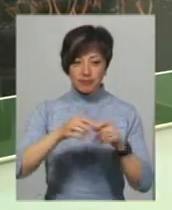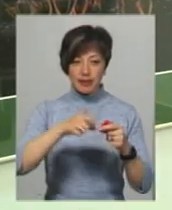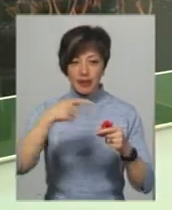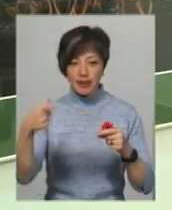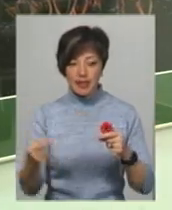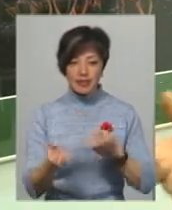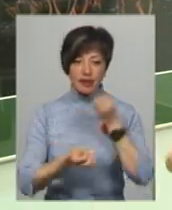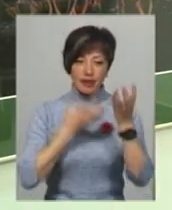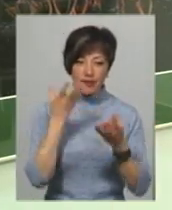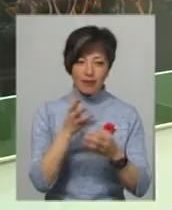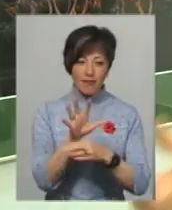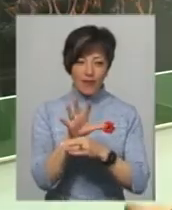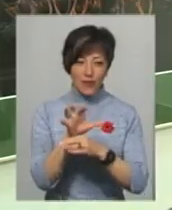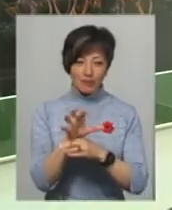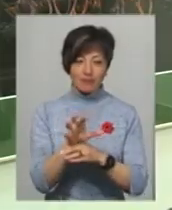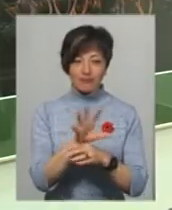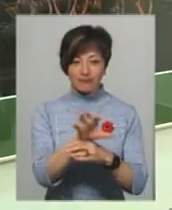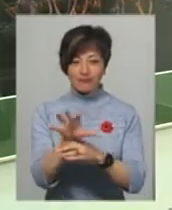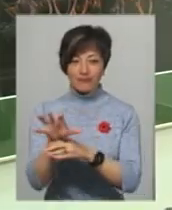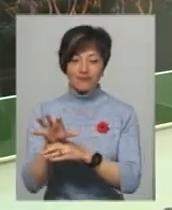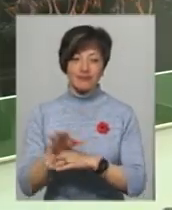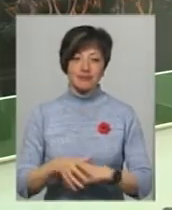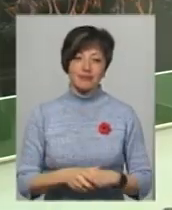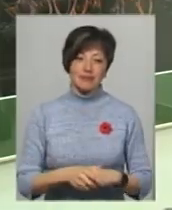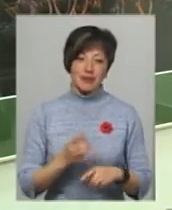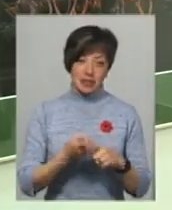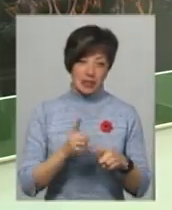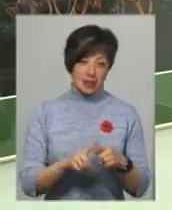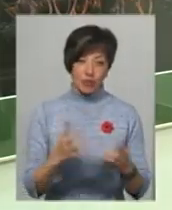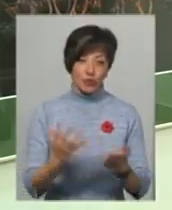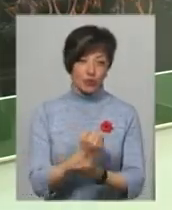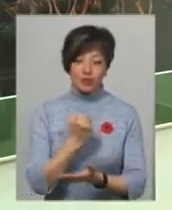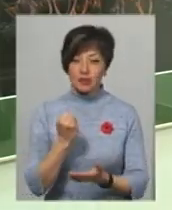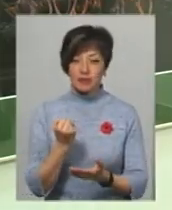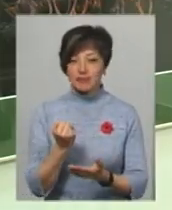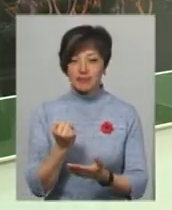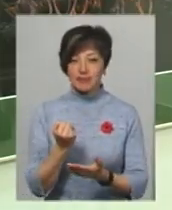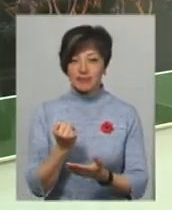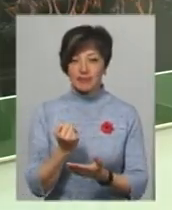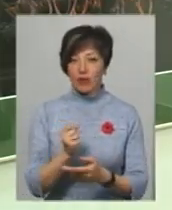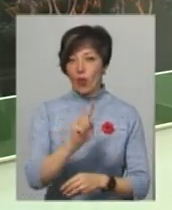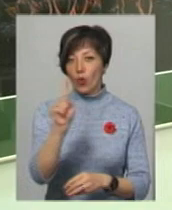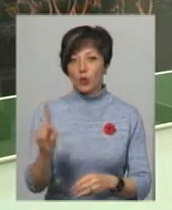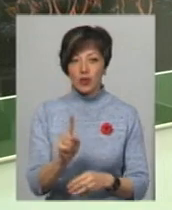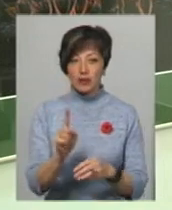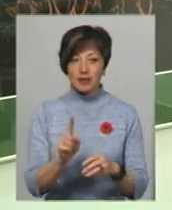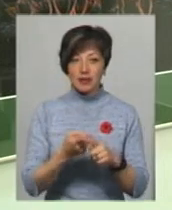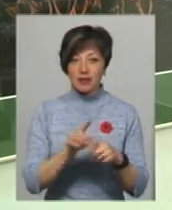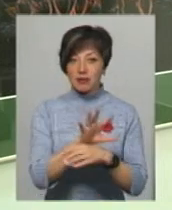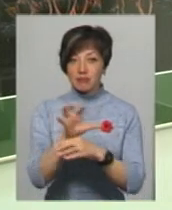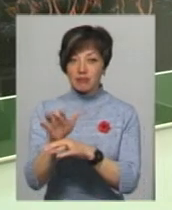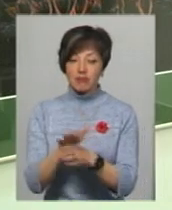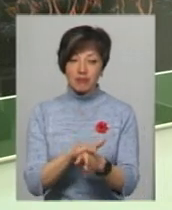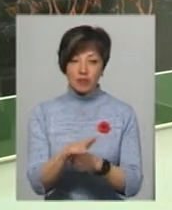квітах. Взяв фотоапарат, пішов і познімав. Ціла фотосесія вийшла, ну і за якусь годину стільки наснімав,